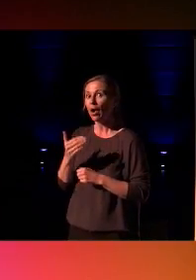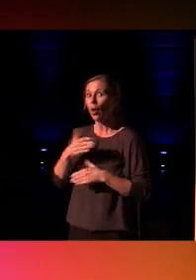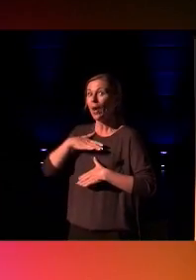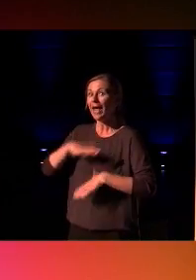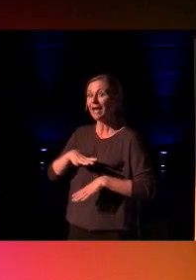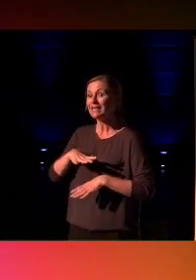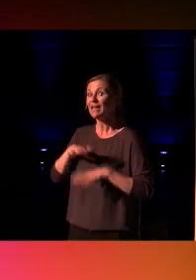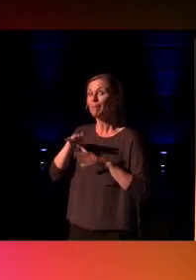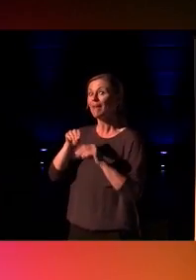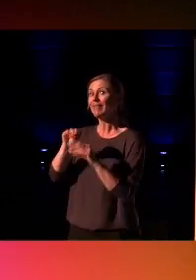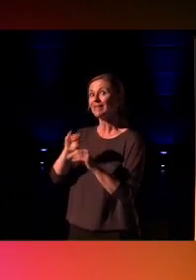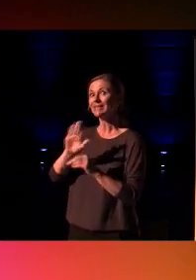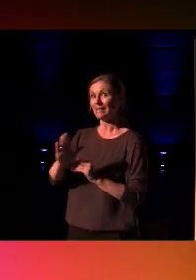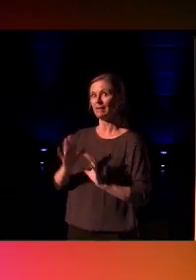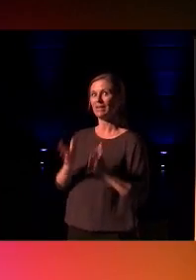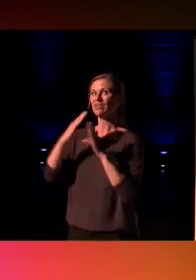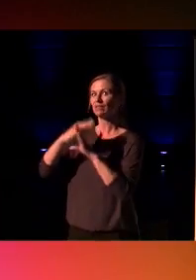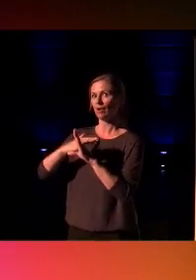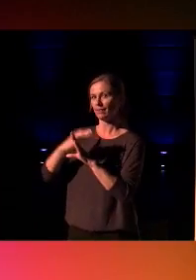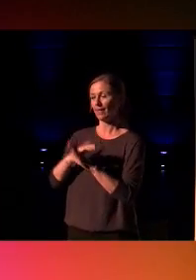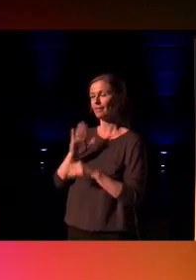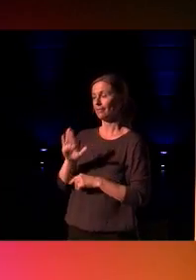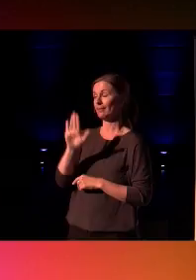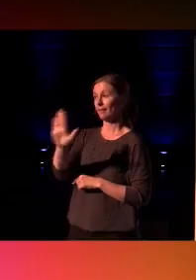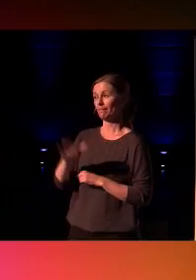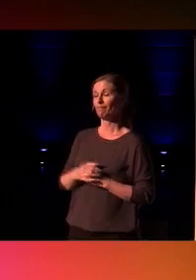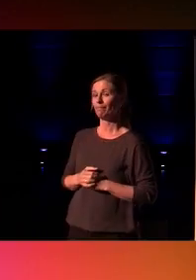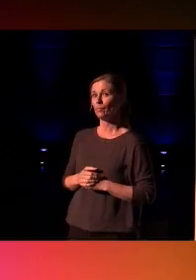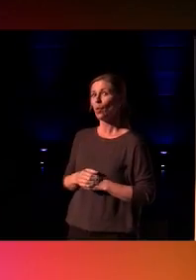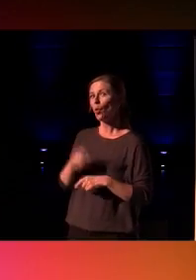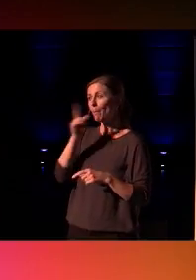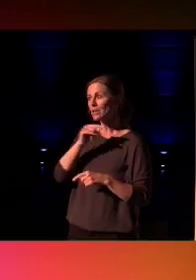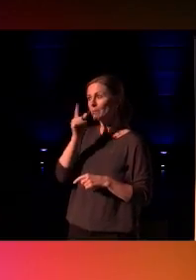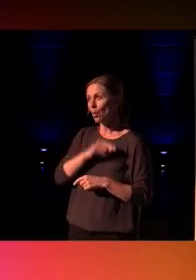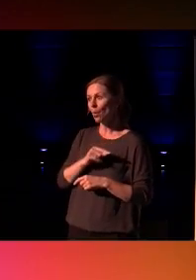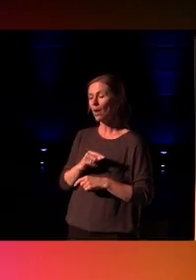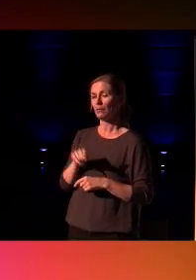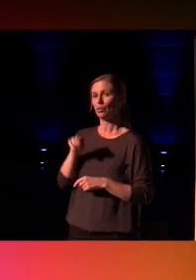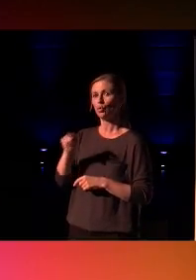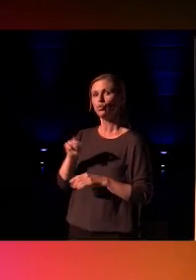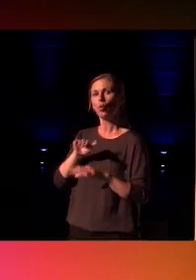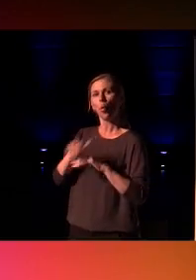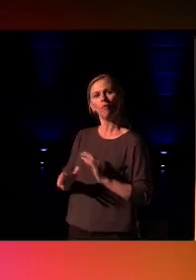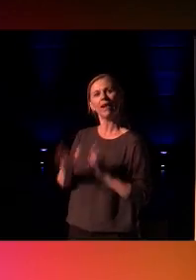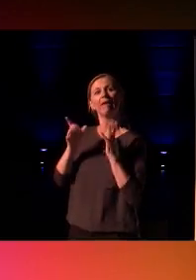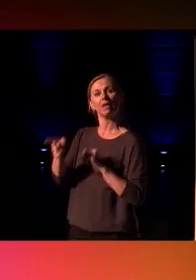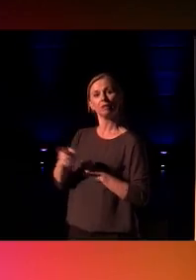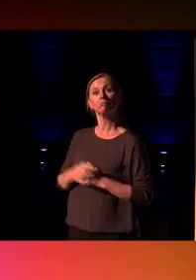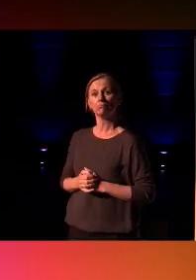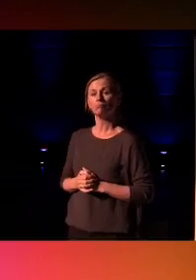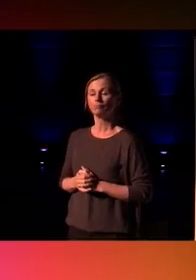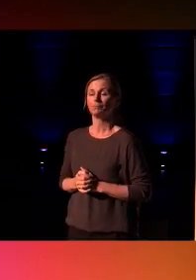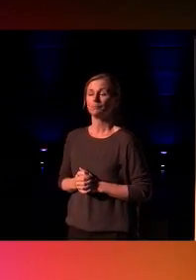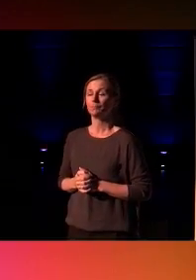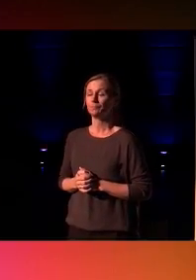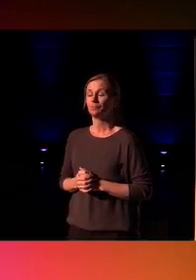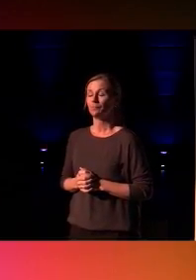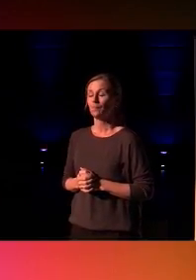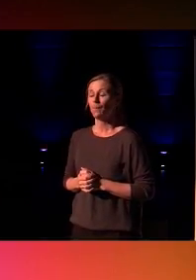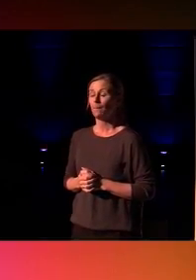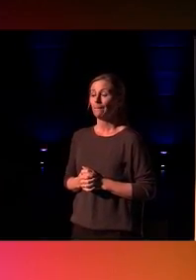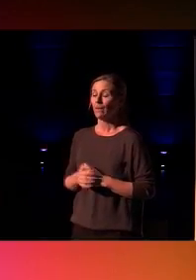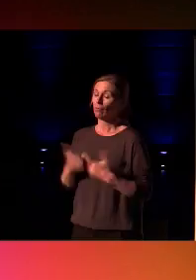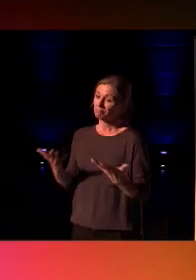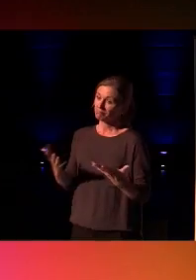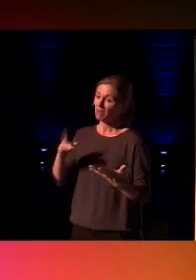kanskje bedre også livskvaliteten hennes, og det å sørge for at hun overlever. Og så kan man